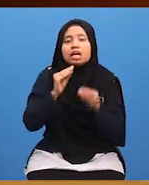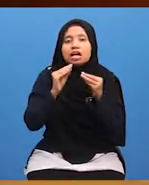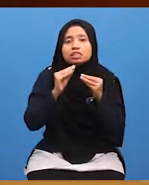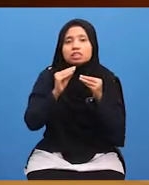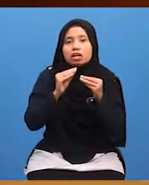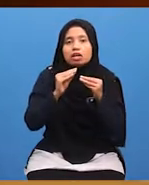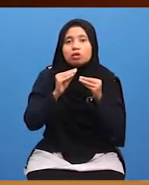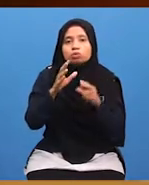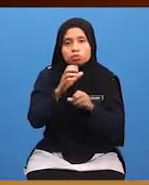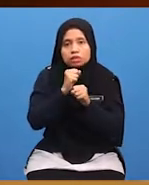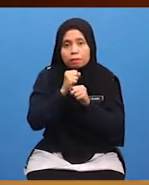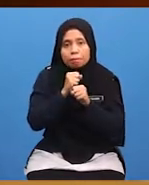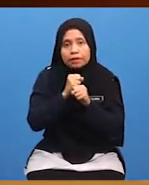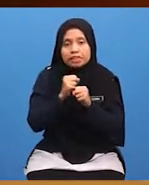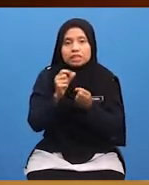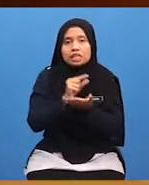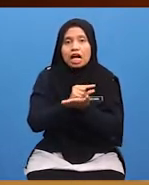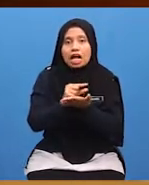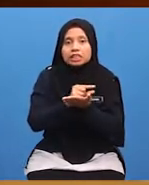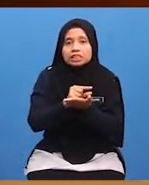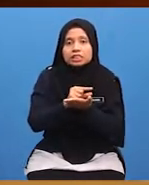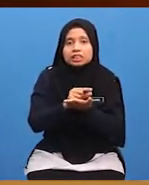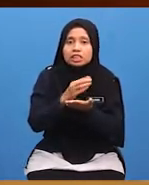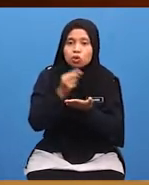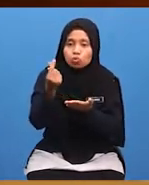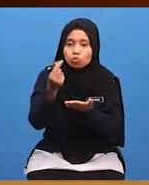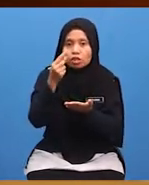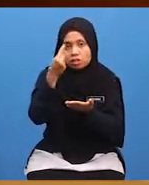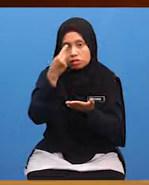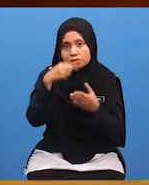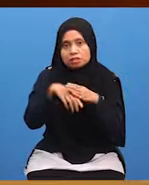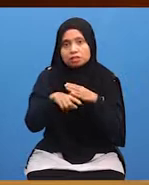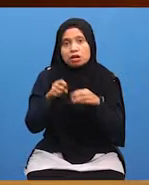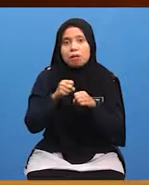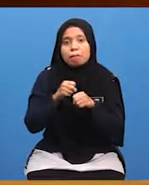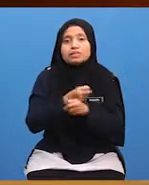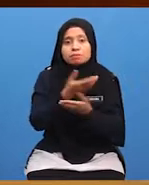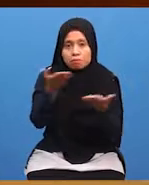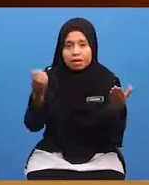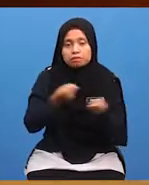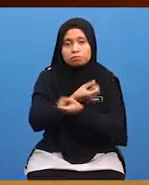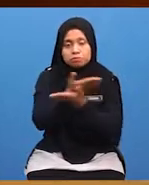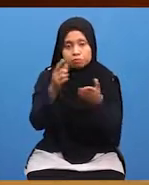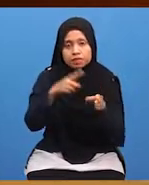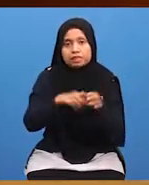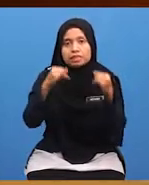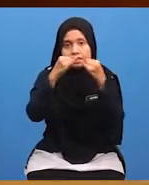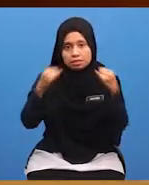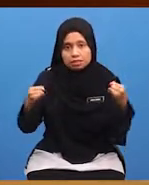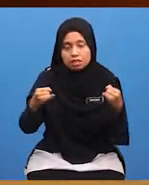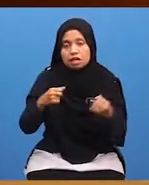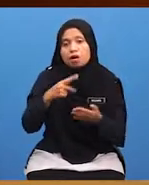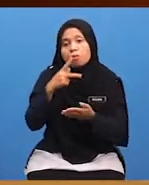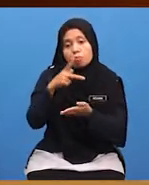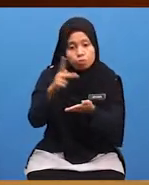untuk mereka mendapatkan ganjaran dengan persembahan-persembahan mereka. Puisi pula memainkan peranan penting dalam